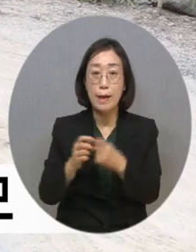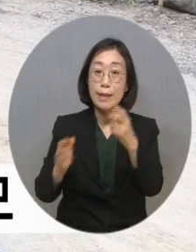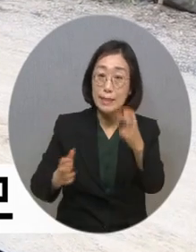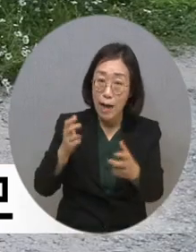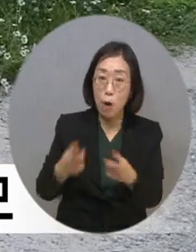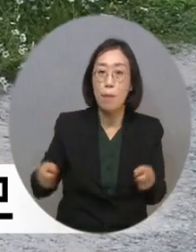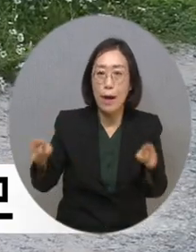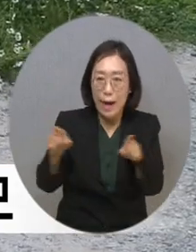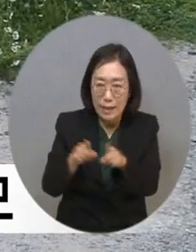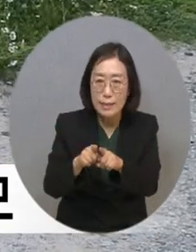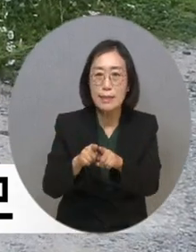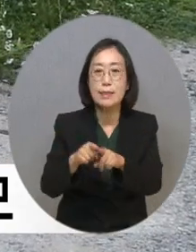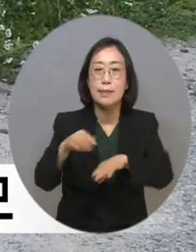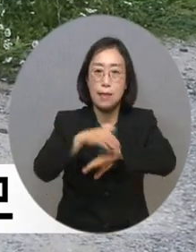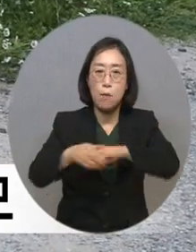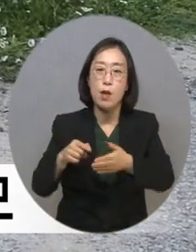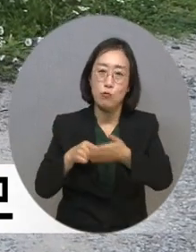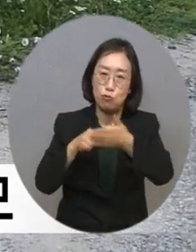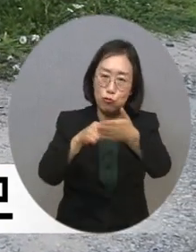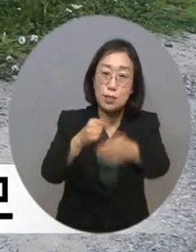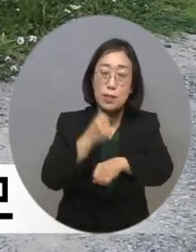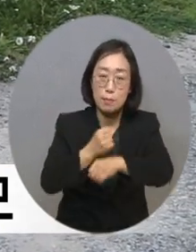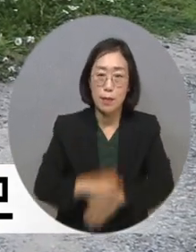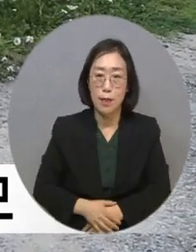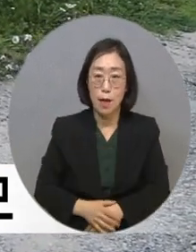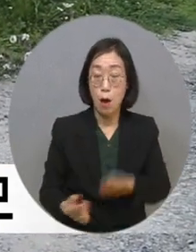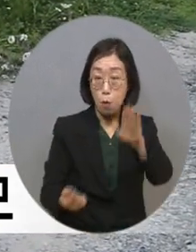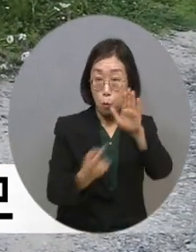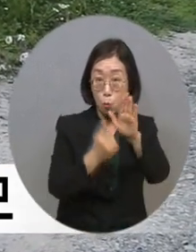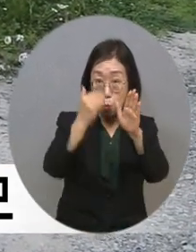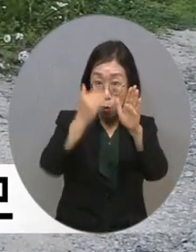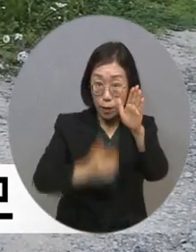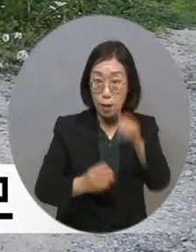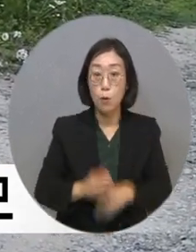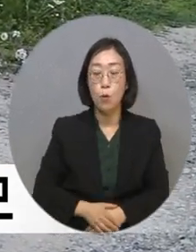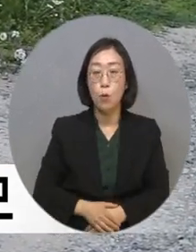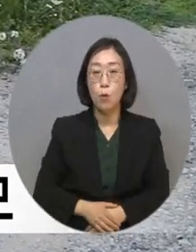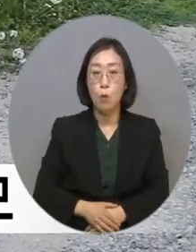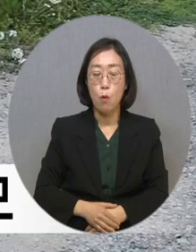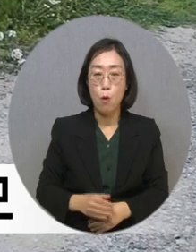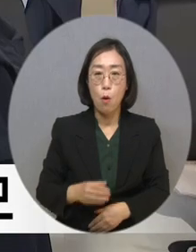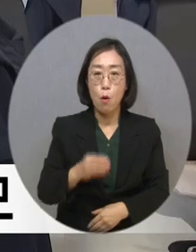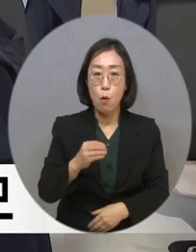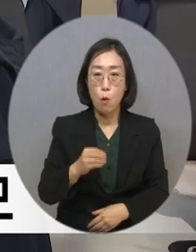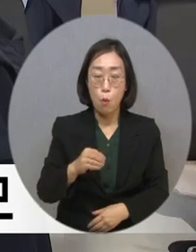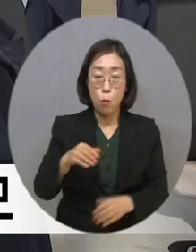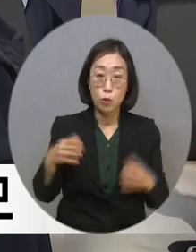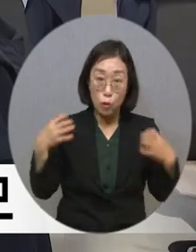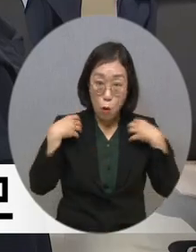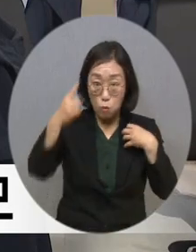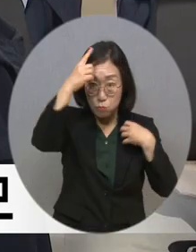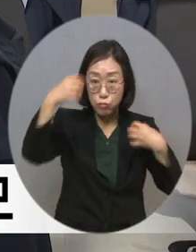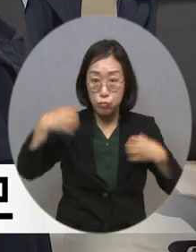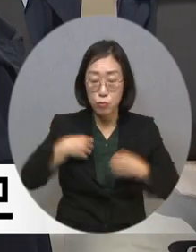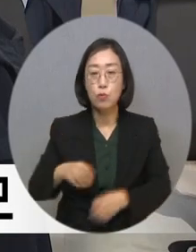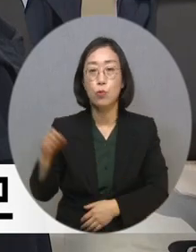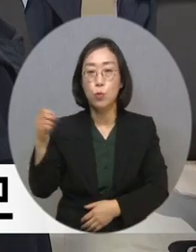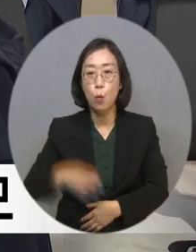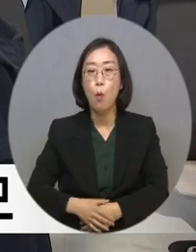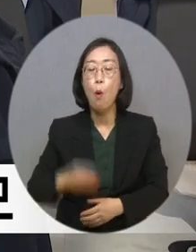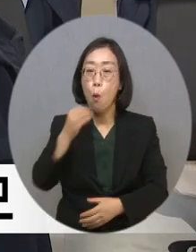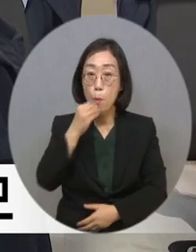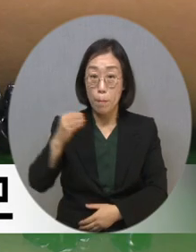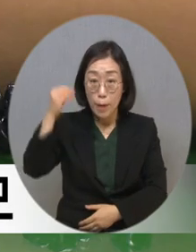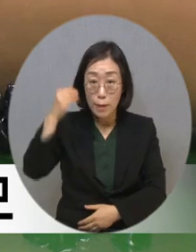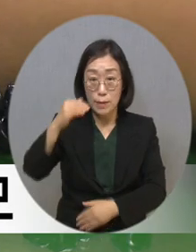공동으로 추진하게 됩니다 공모에 관한 내용은 문체부와 한국 관광산업 부털 관광공사 열린관광 무장의